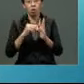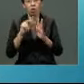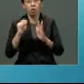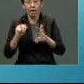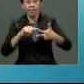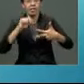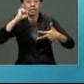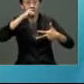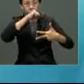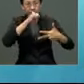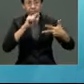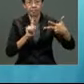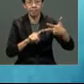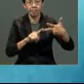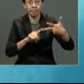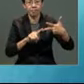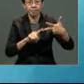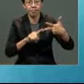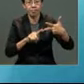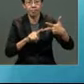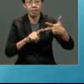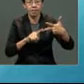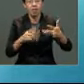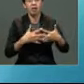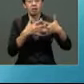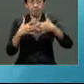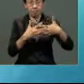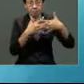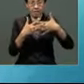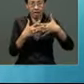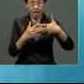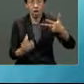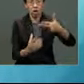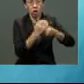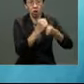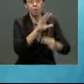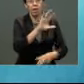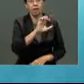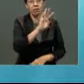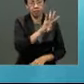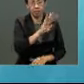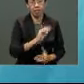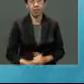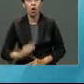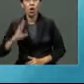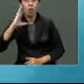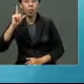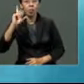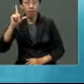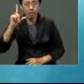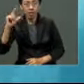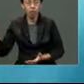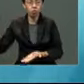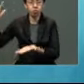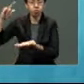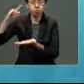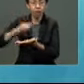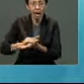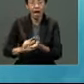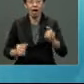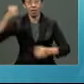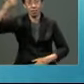ก็สหรัฐอเมริกา504คนนะครับพรุ่งนี้มาอีกประมาณ